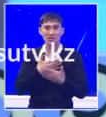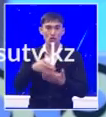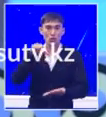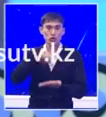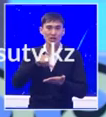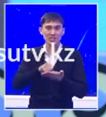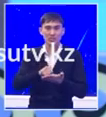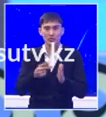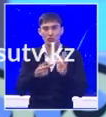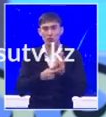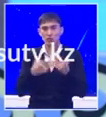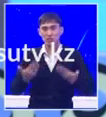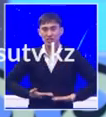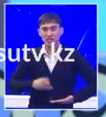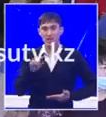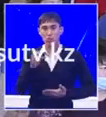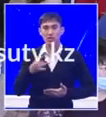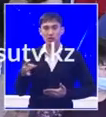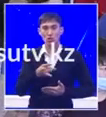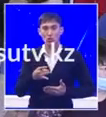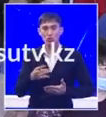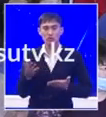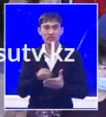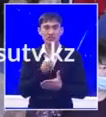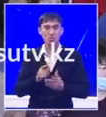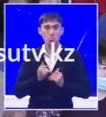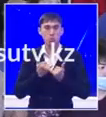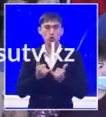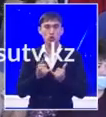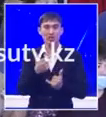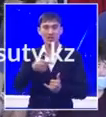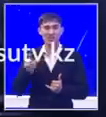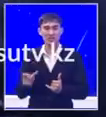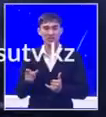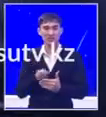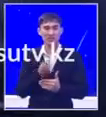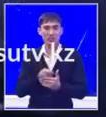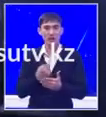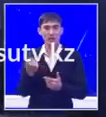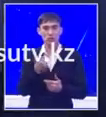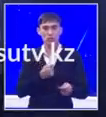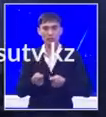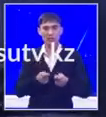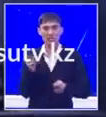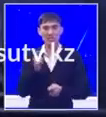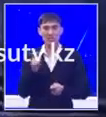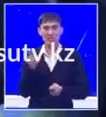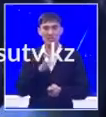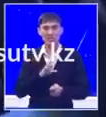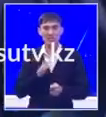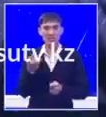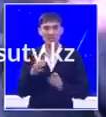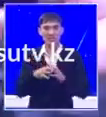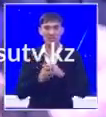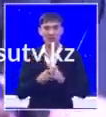8 жителей кир булакского района удостоились звания почетный гражданин одним из них стал руководитель крестьянского хозяйства бо и газы